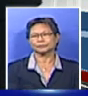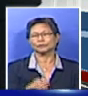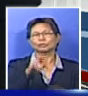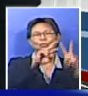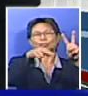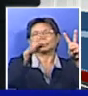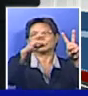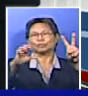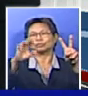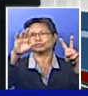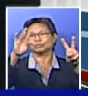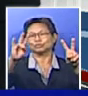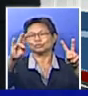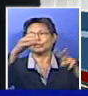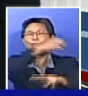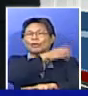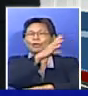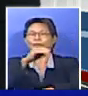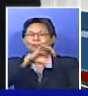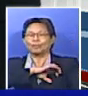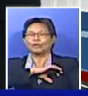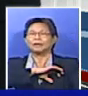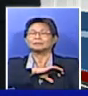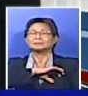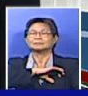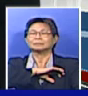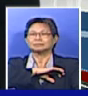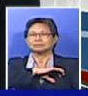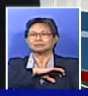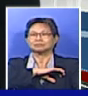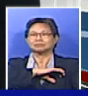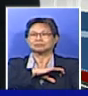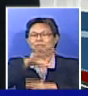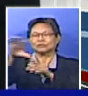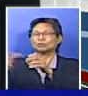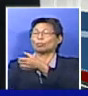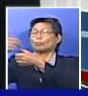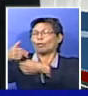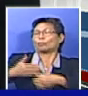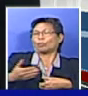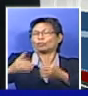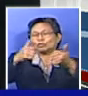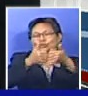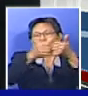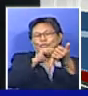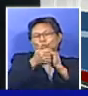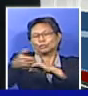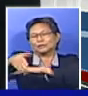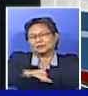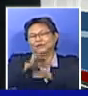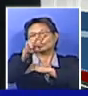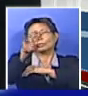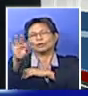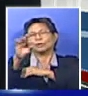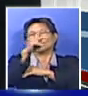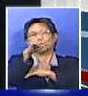Seramai 2,607 pegawai dan anggota polis Diraja Malaysia PDRM terbabit sebagai sukarelawan dalam Tamasha Sukan C-29